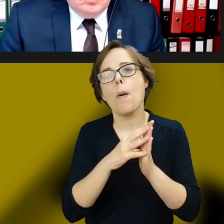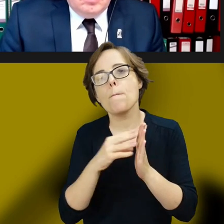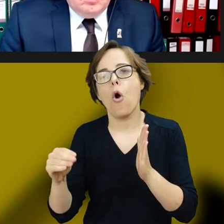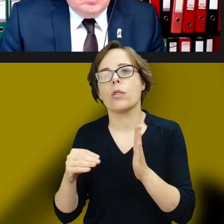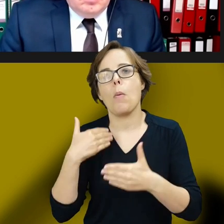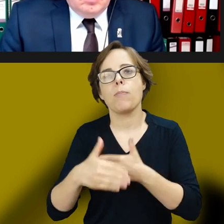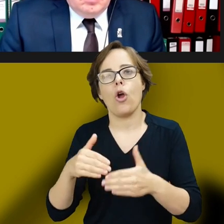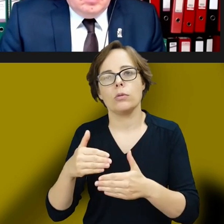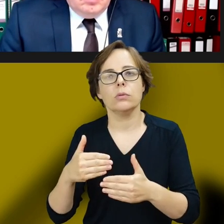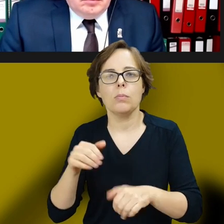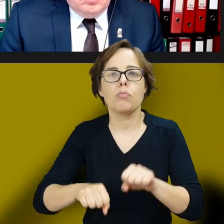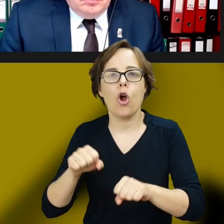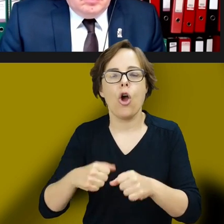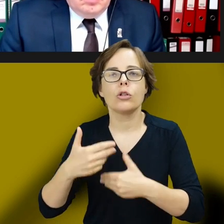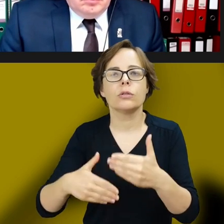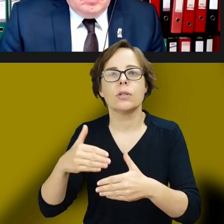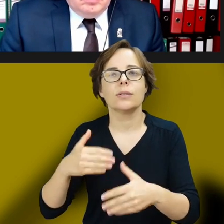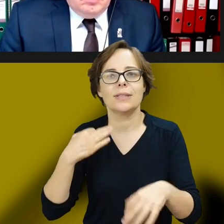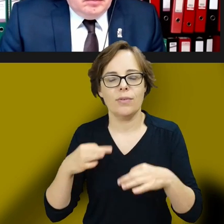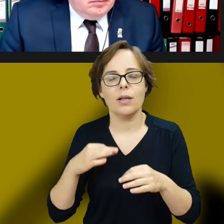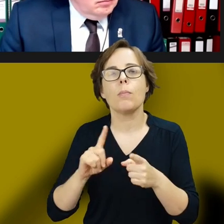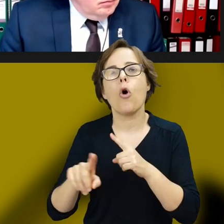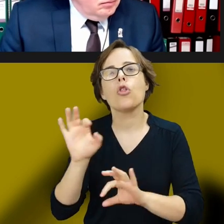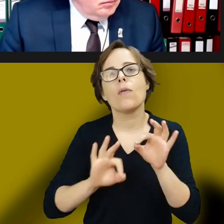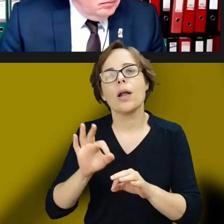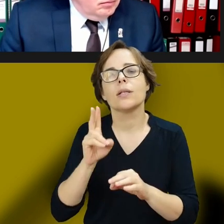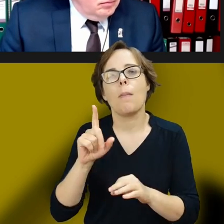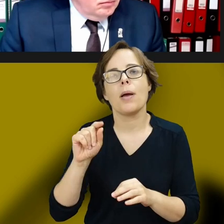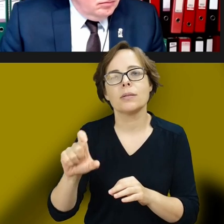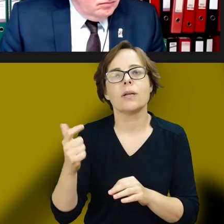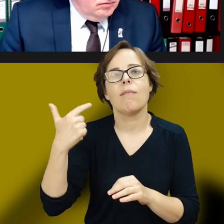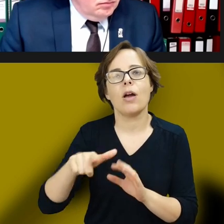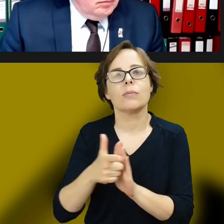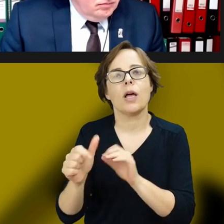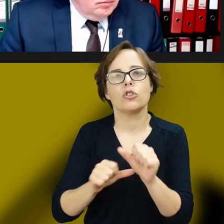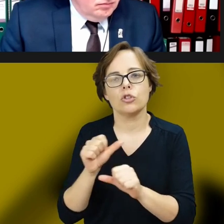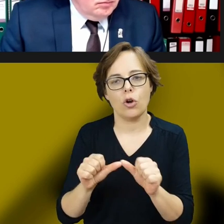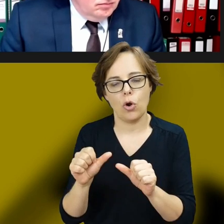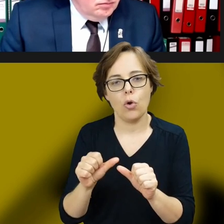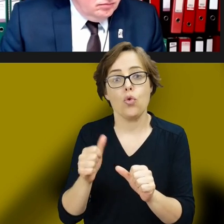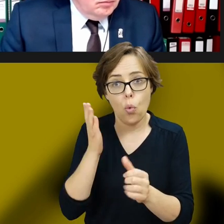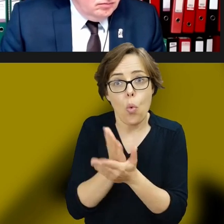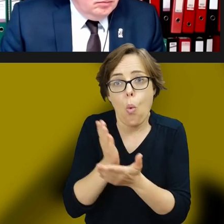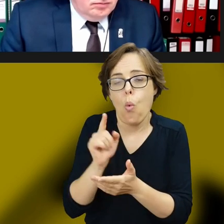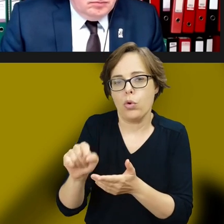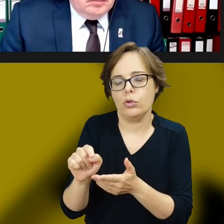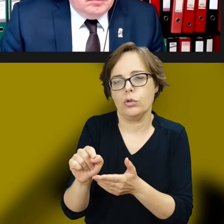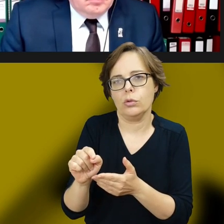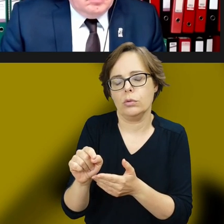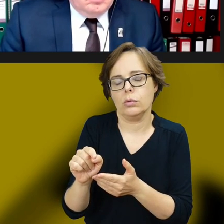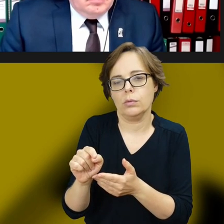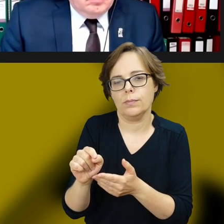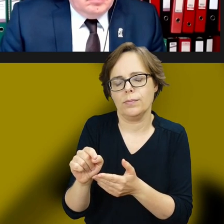zwłaszcza po nowelizacji KPC z 2017 roku, która już wygenerowała